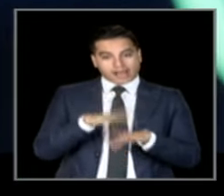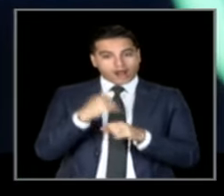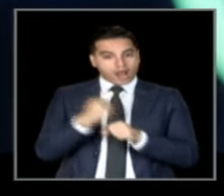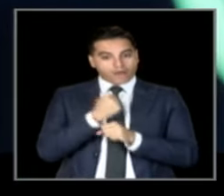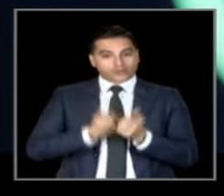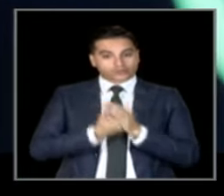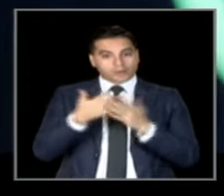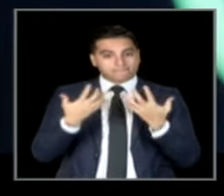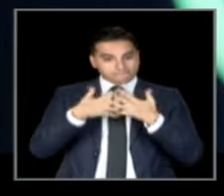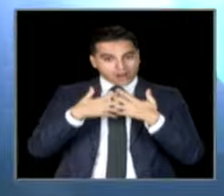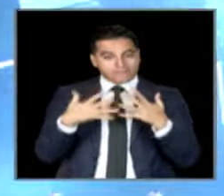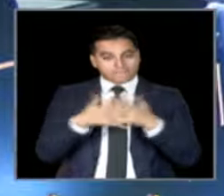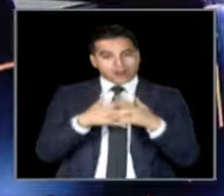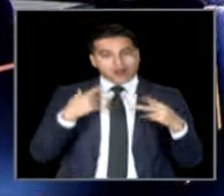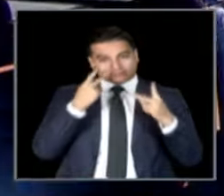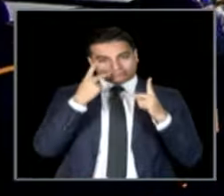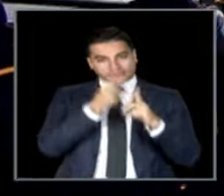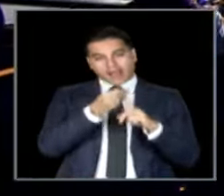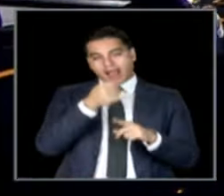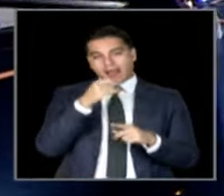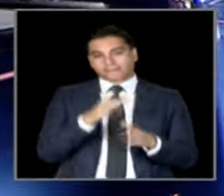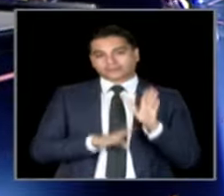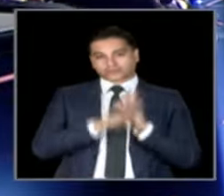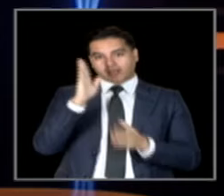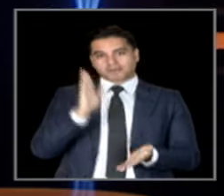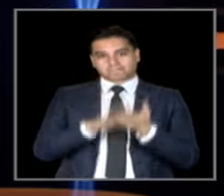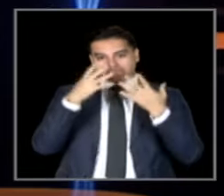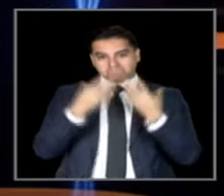عنده، وإحنا دايما معتمدين عليها في الفريق.